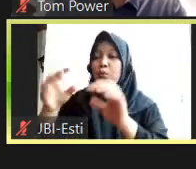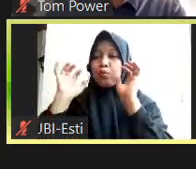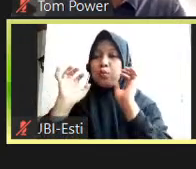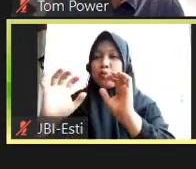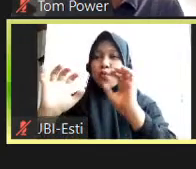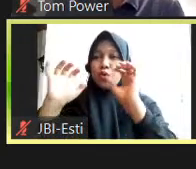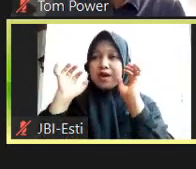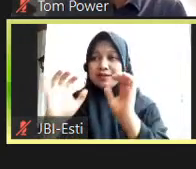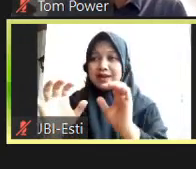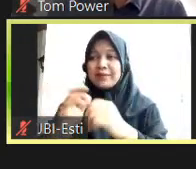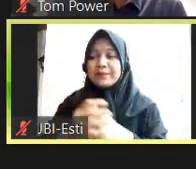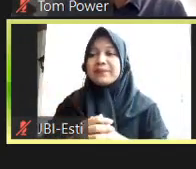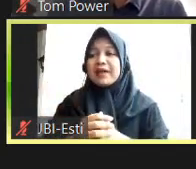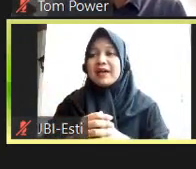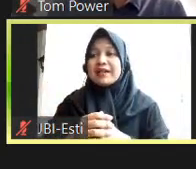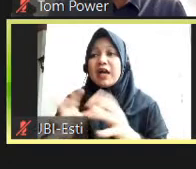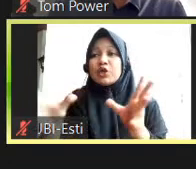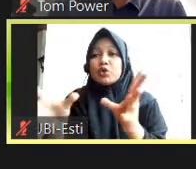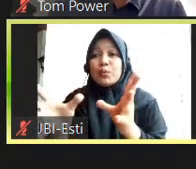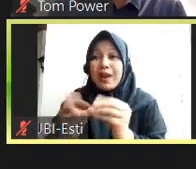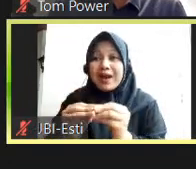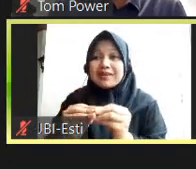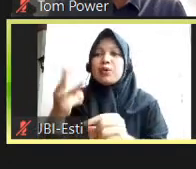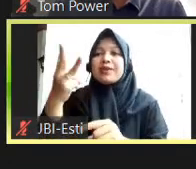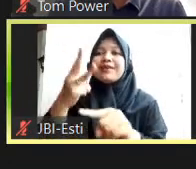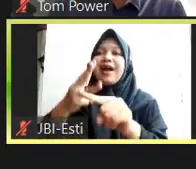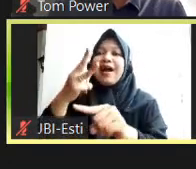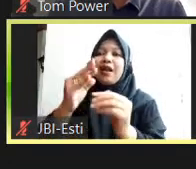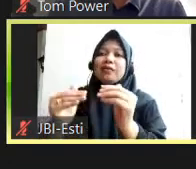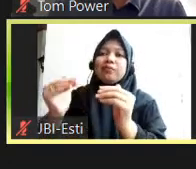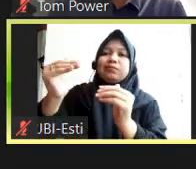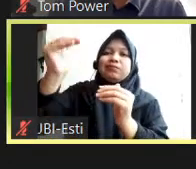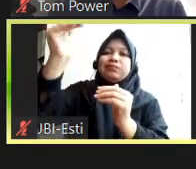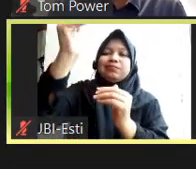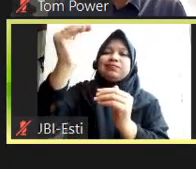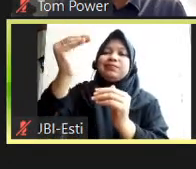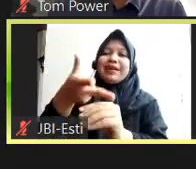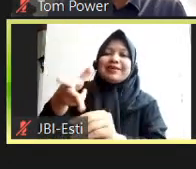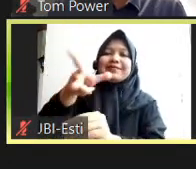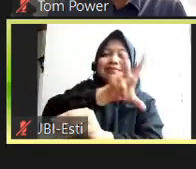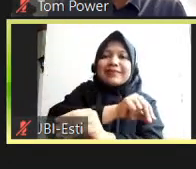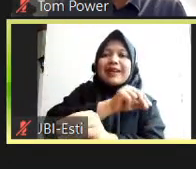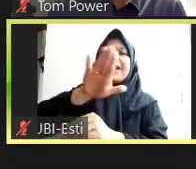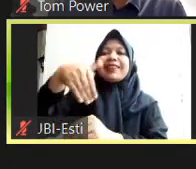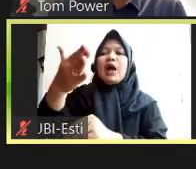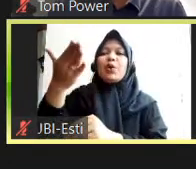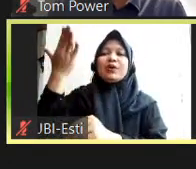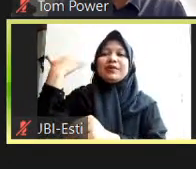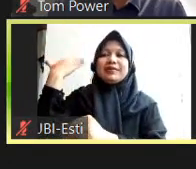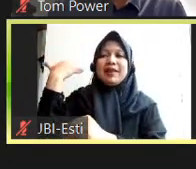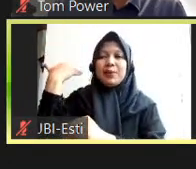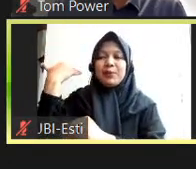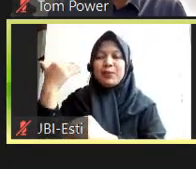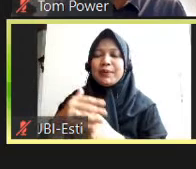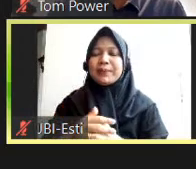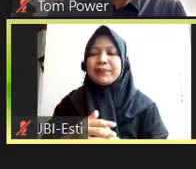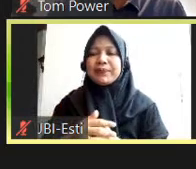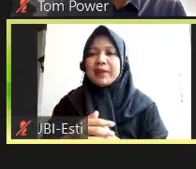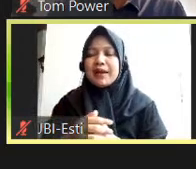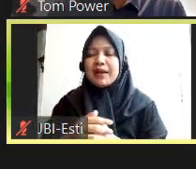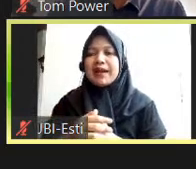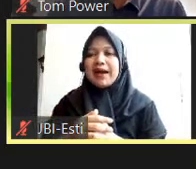tiga kali lebih besar daripada tahun sebelumnya, dan kami mulai khawatir bahwa ini adalah suatu